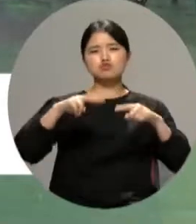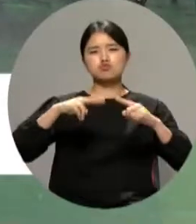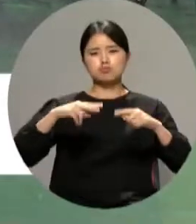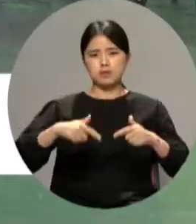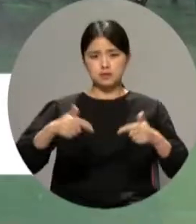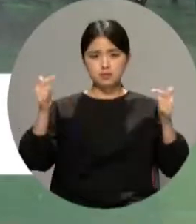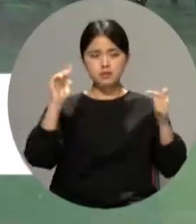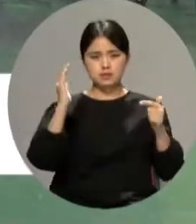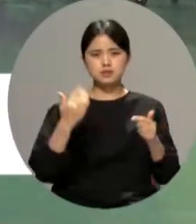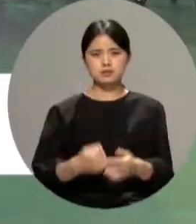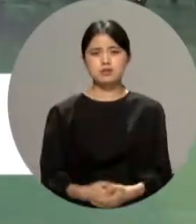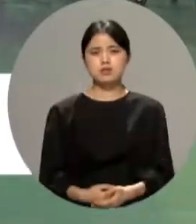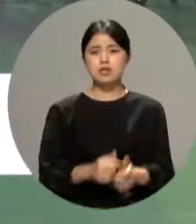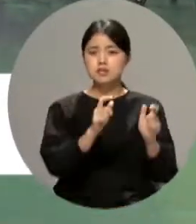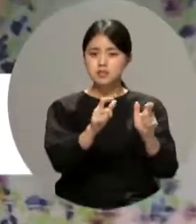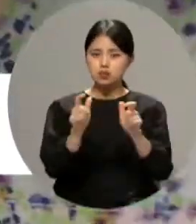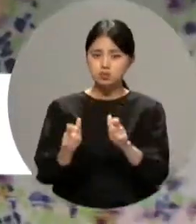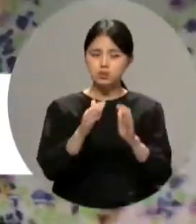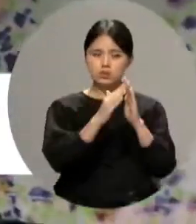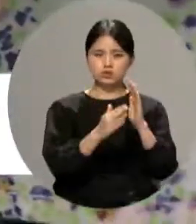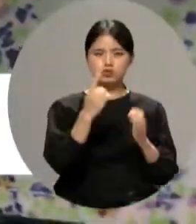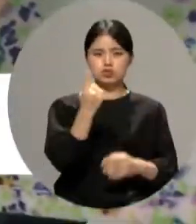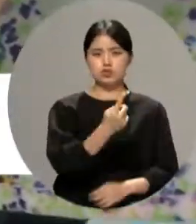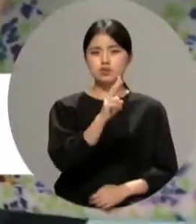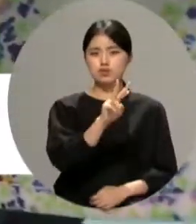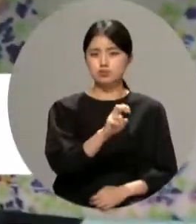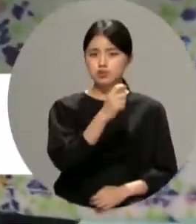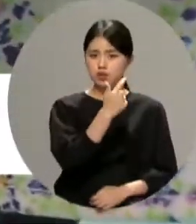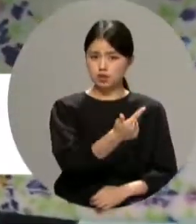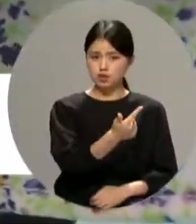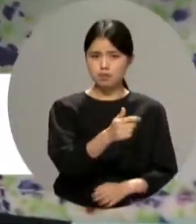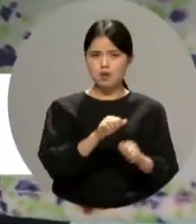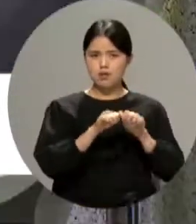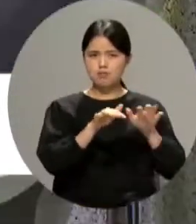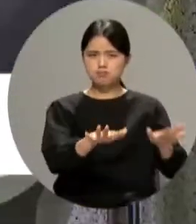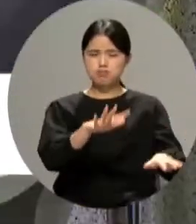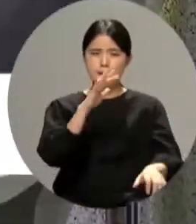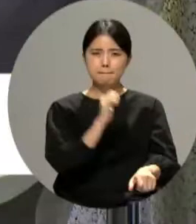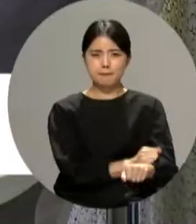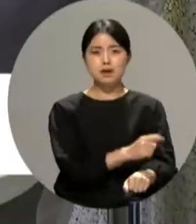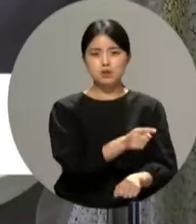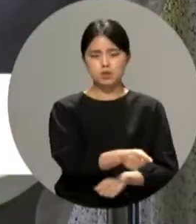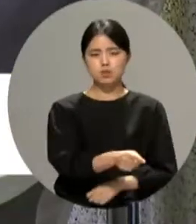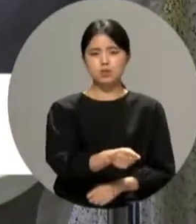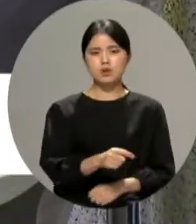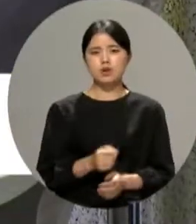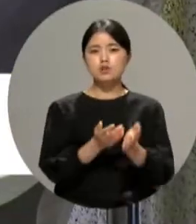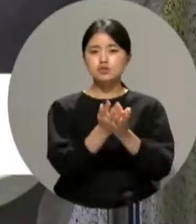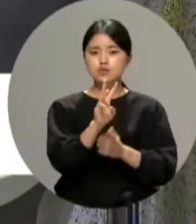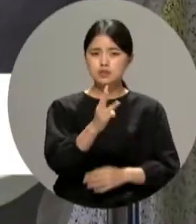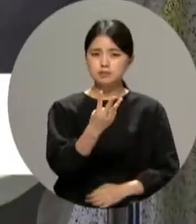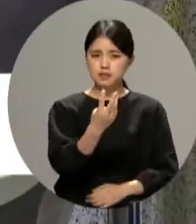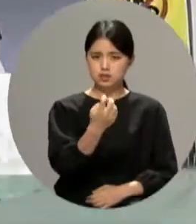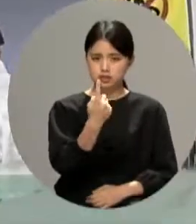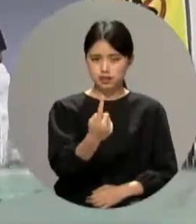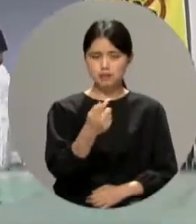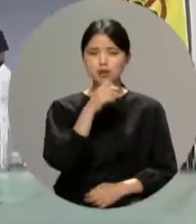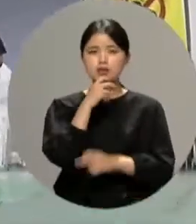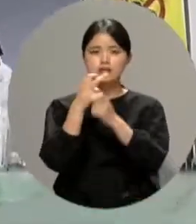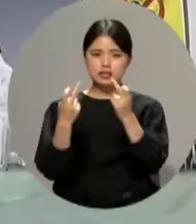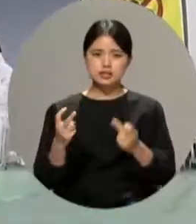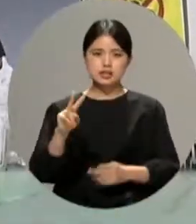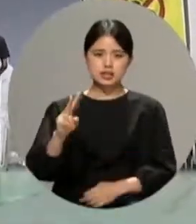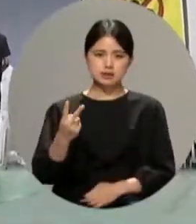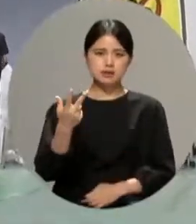늘었습니다 지역별로는 전주가 천 숨을 6명으로 확산 3가 두드러져 얻고 분산 300 31명 익산